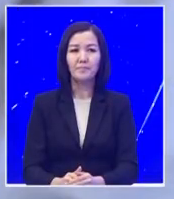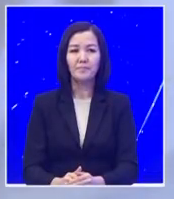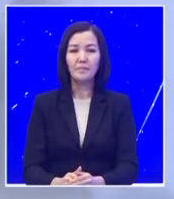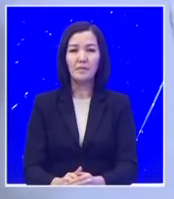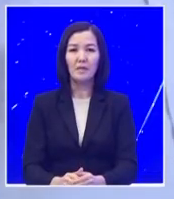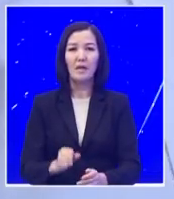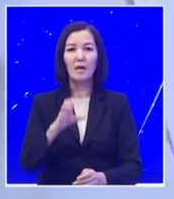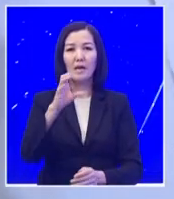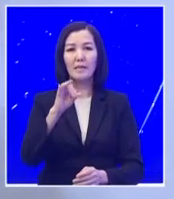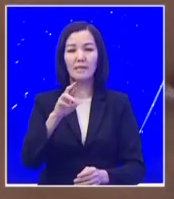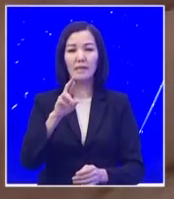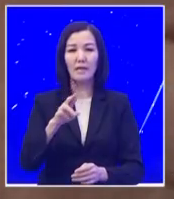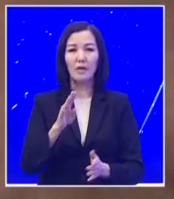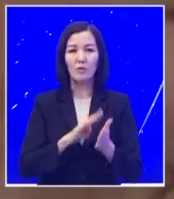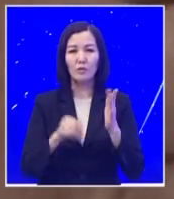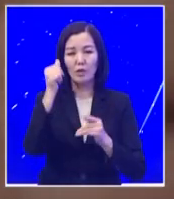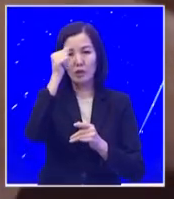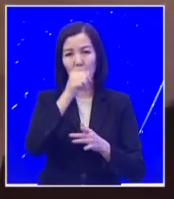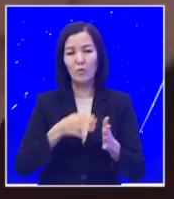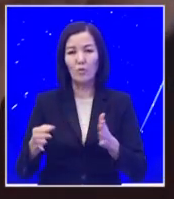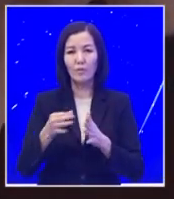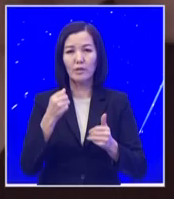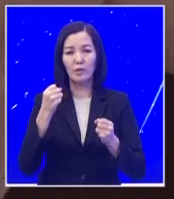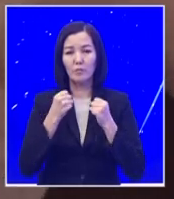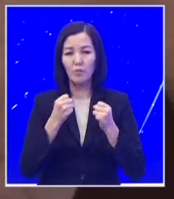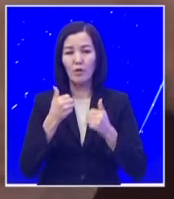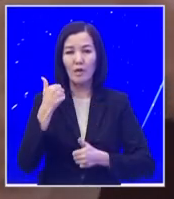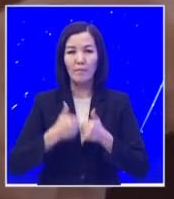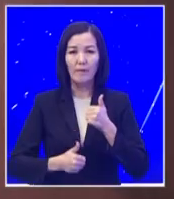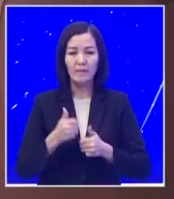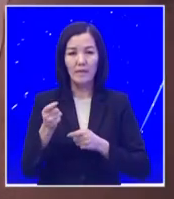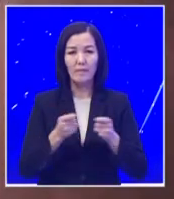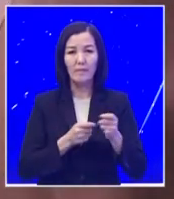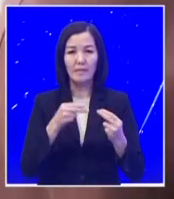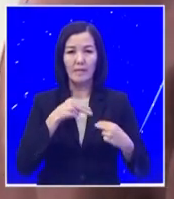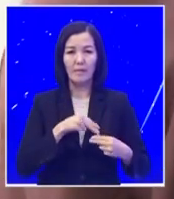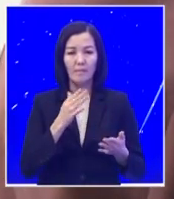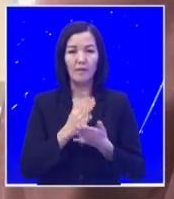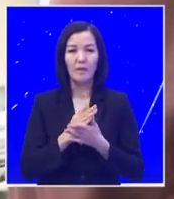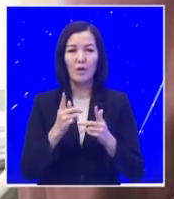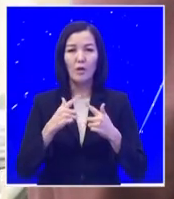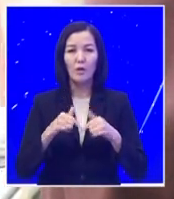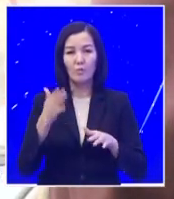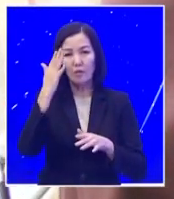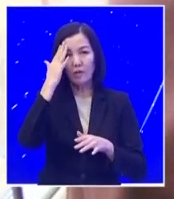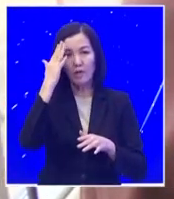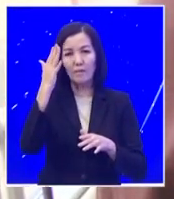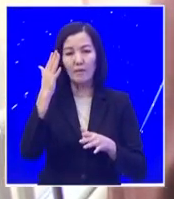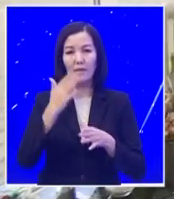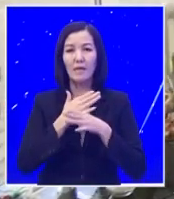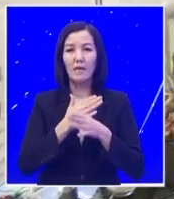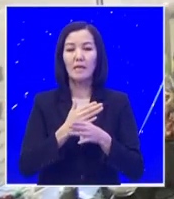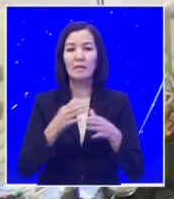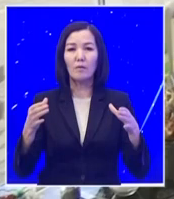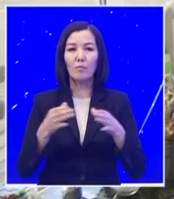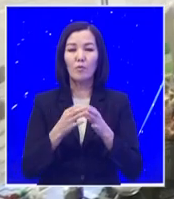Әсия Шалабаева сонау 90 жылдары облыстық спорт басқармасына бас маман болып келді. Тынымсыз еңбегі мен ұйымдастырушылық қабілетінің арқасында бөлім